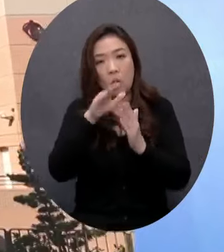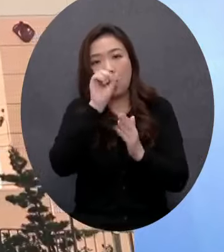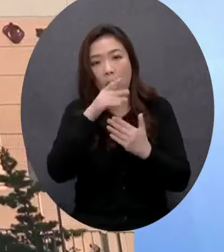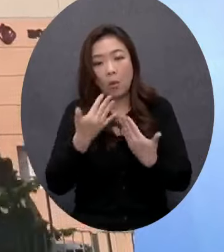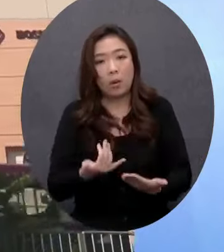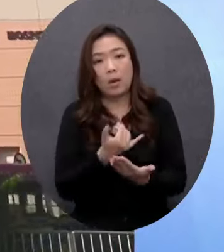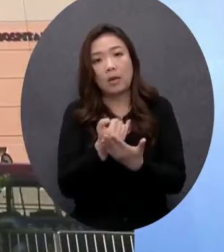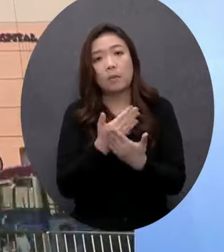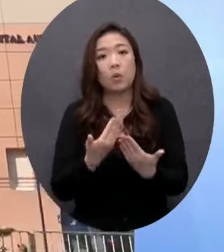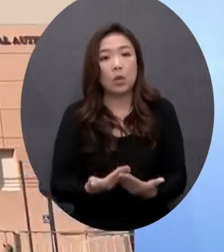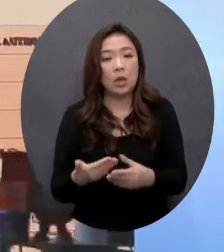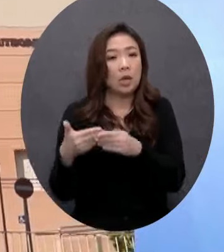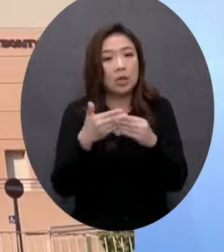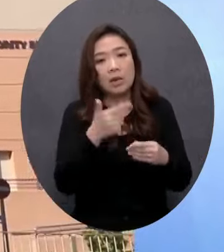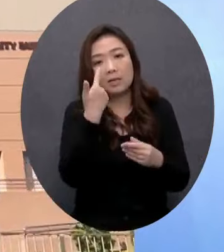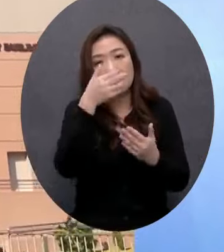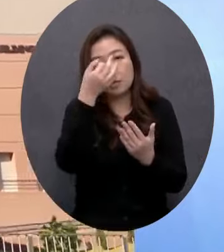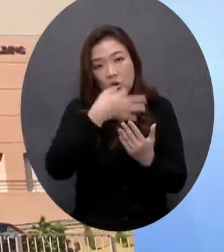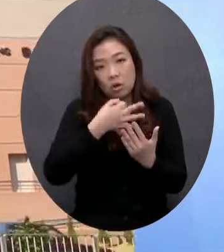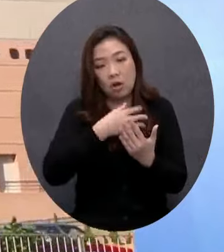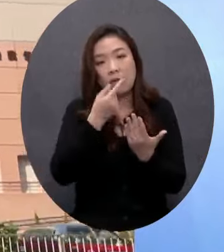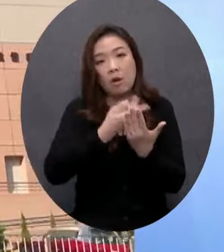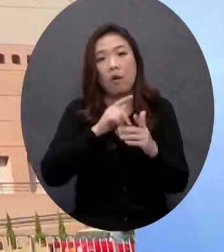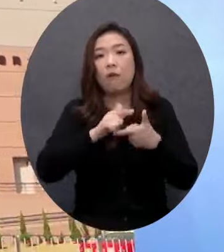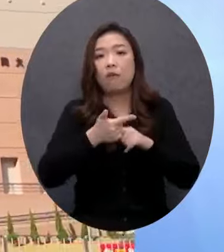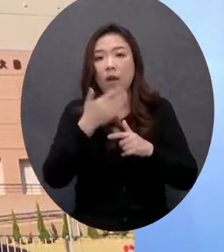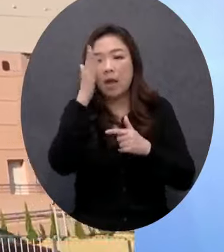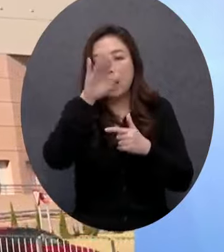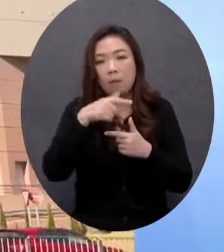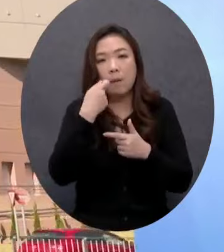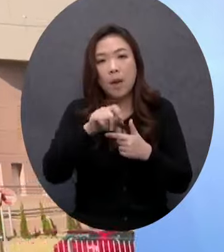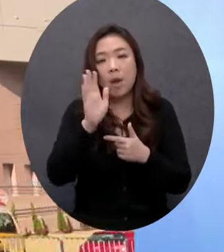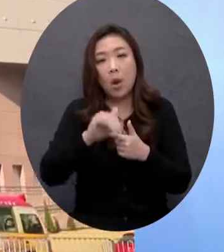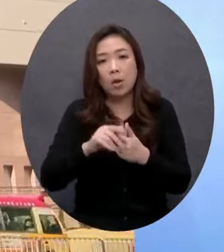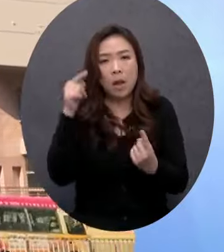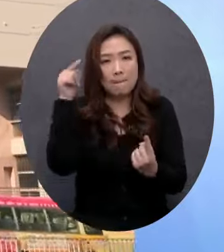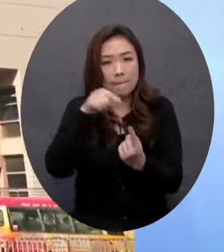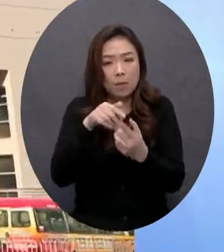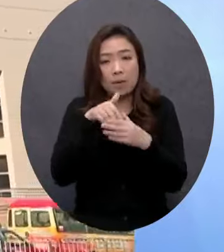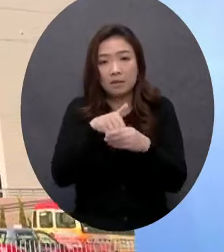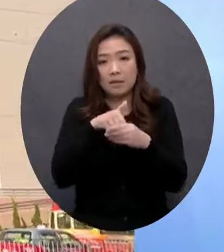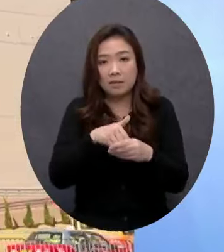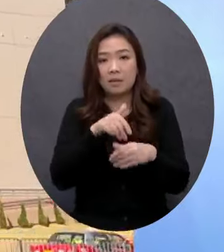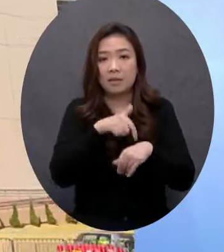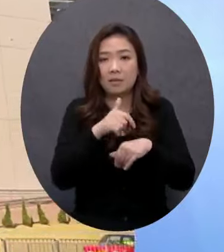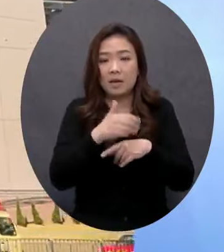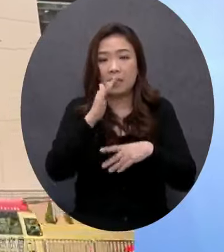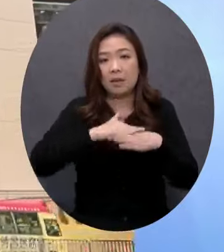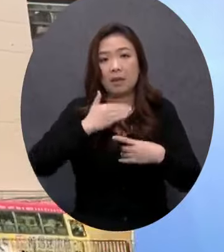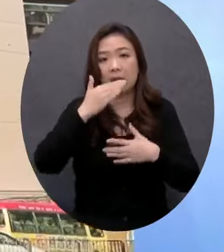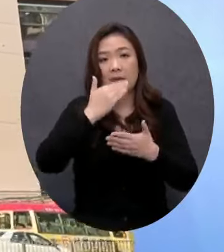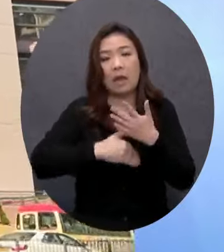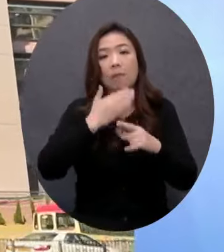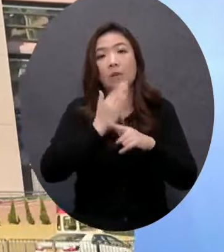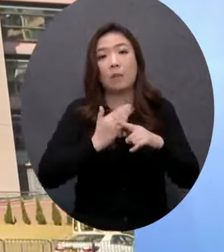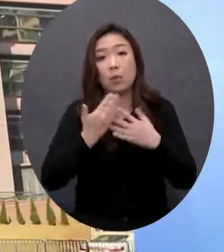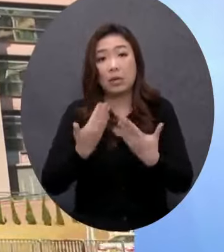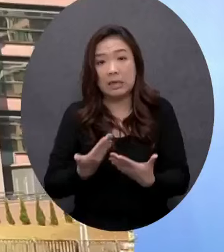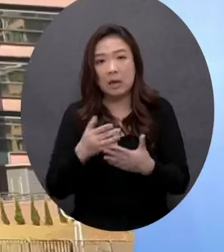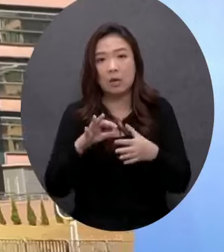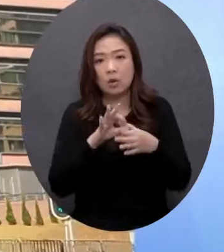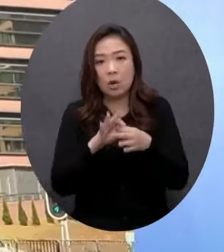檢討現時引入新藥的架構，希望能夠精簡程序，目標是將申請時間縮減一半，現在正是與各持份